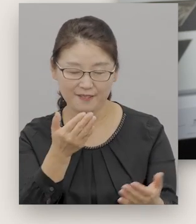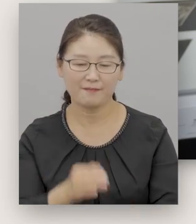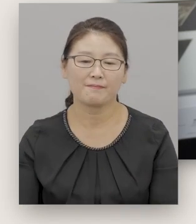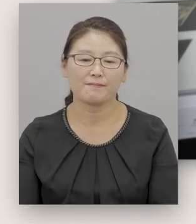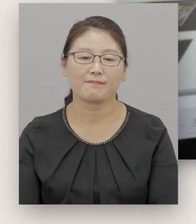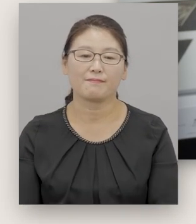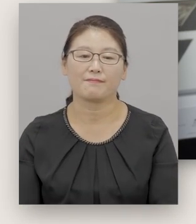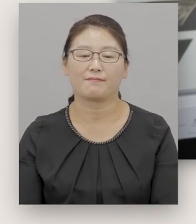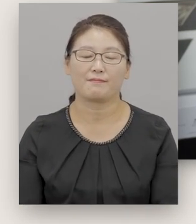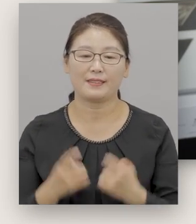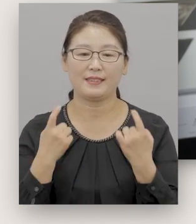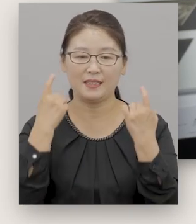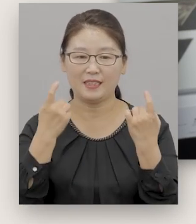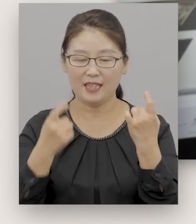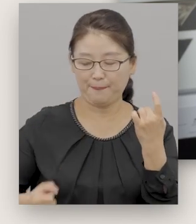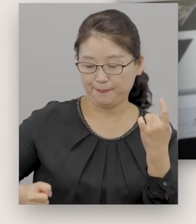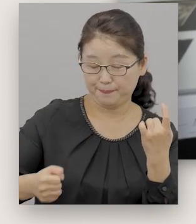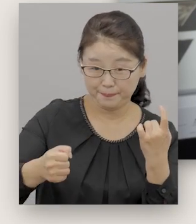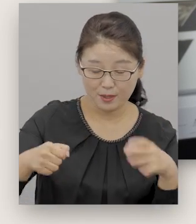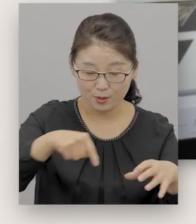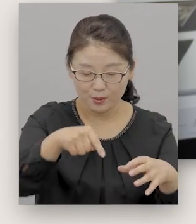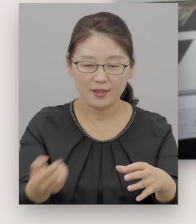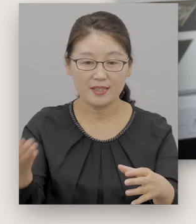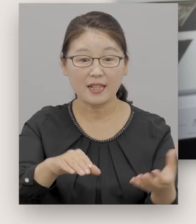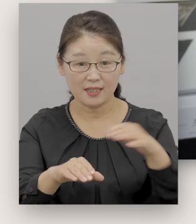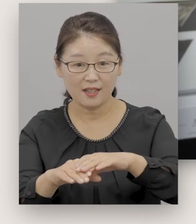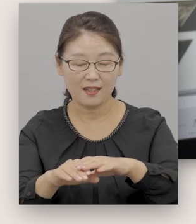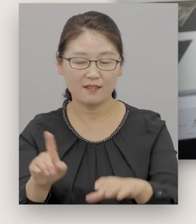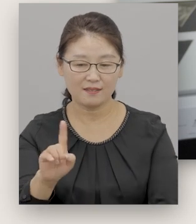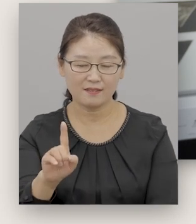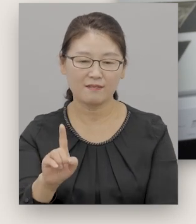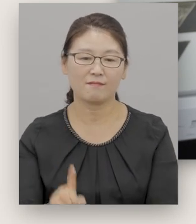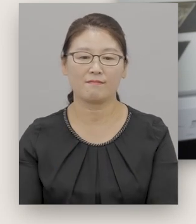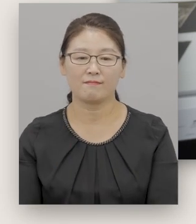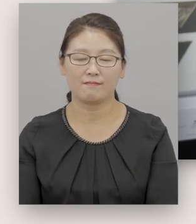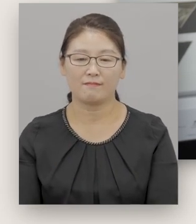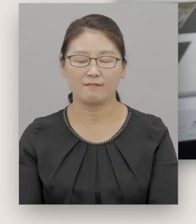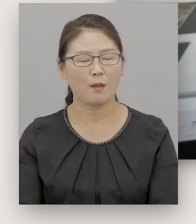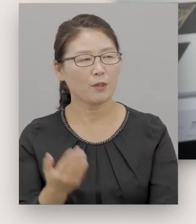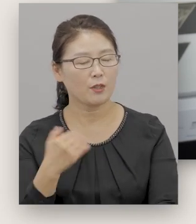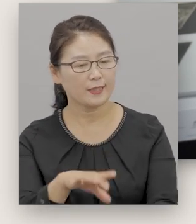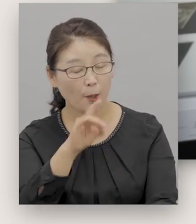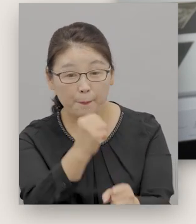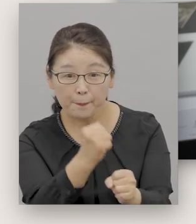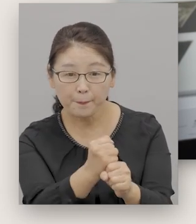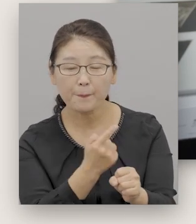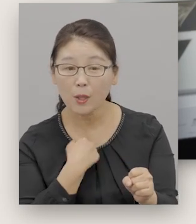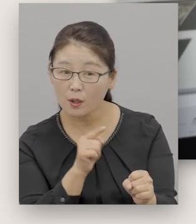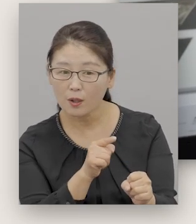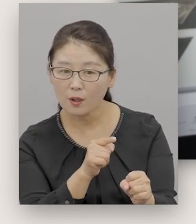여행 가방 속 상자라는 말은 이제 이거 이 처음 만들어졌던 여행가방